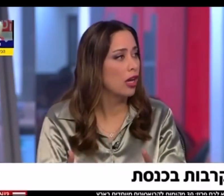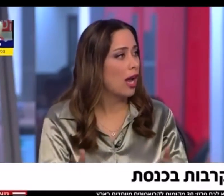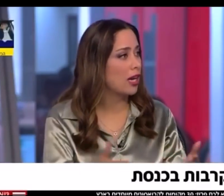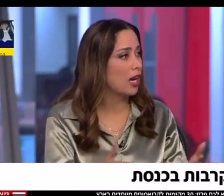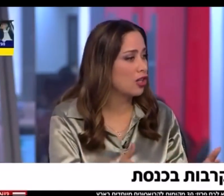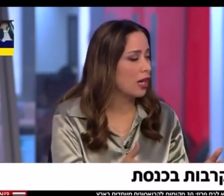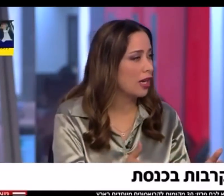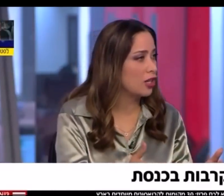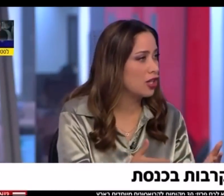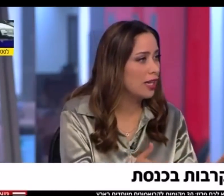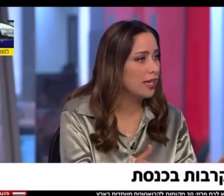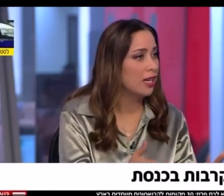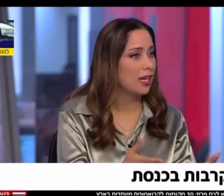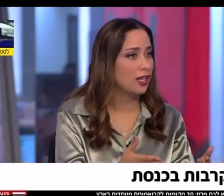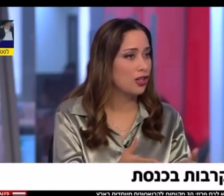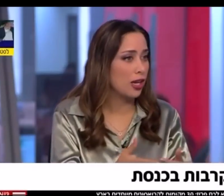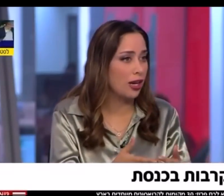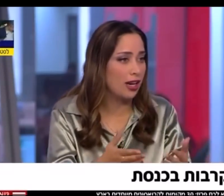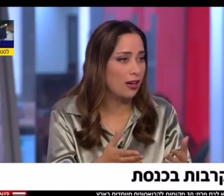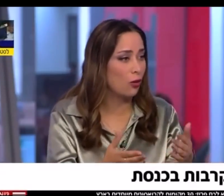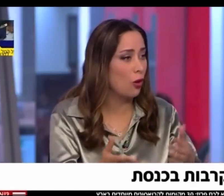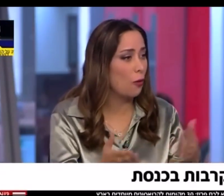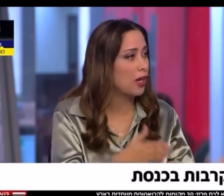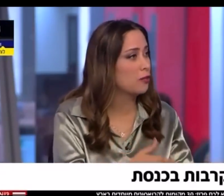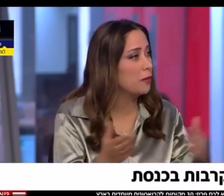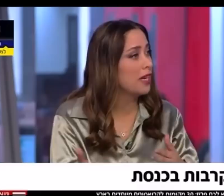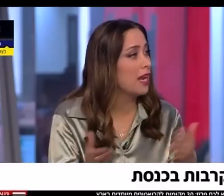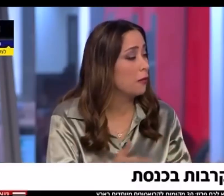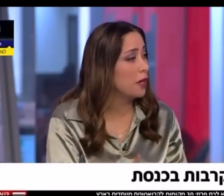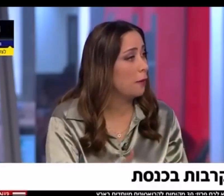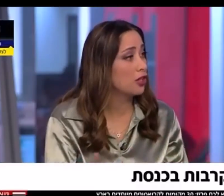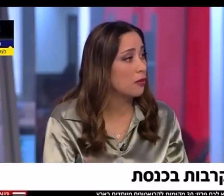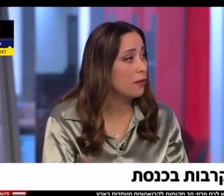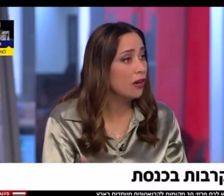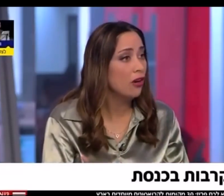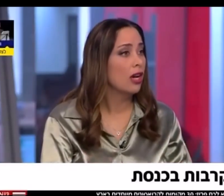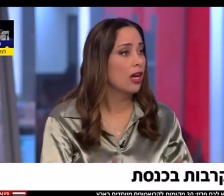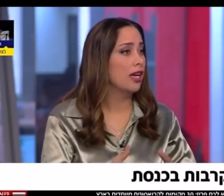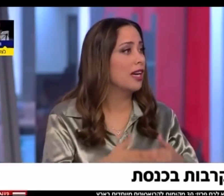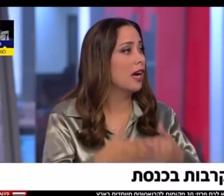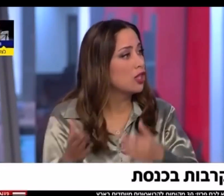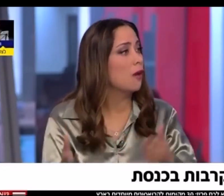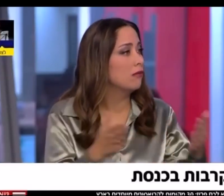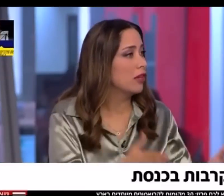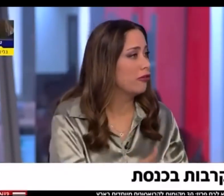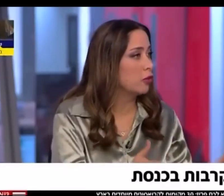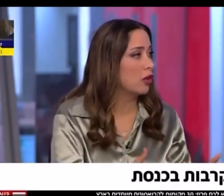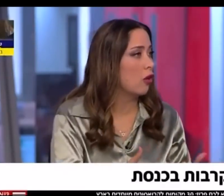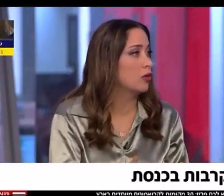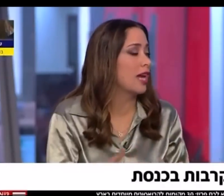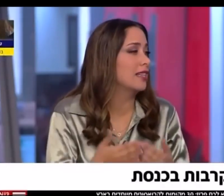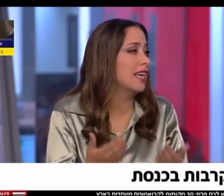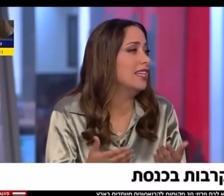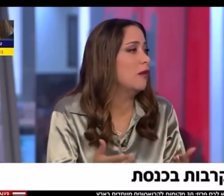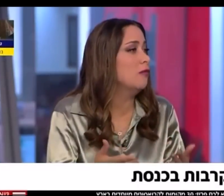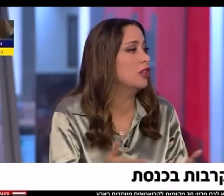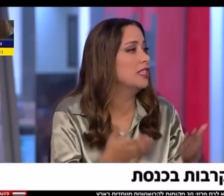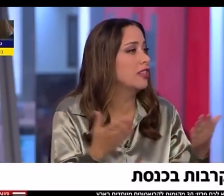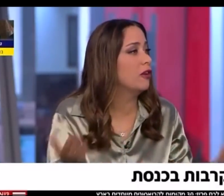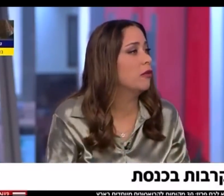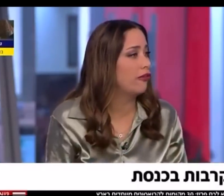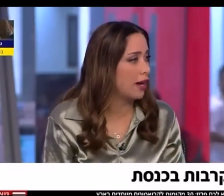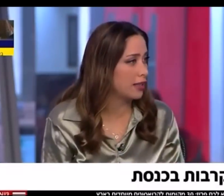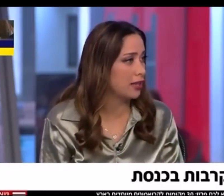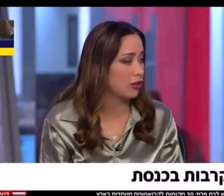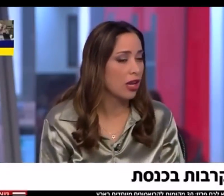למחות על כך ששיקלי, שהוא לא פרש מימין, אלא ימינה פרשה ממנו, גם שם מעיפים אותנו החוצה. אז אין טעם להיות